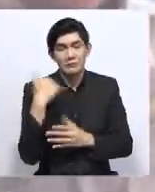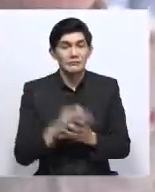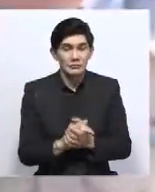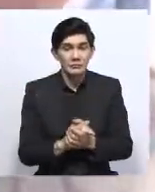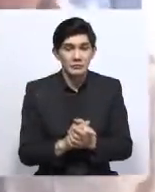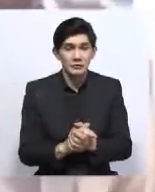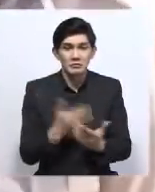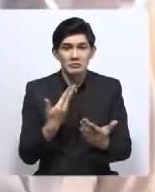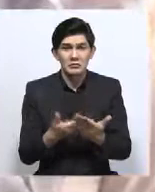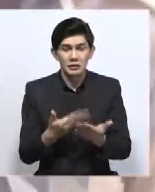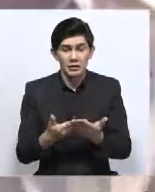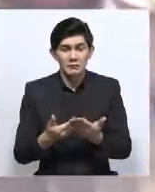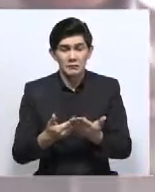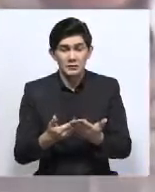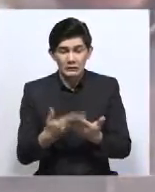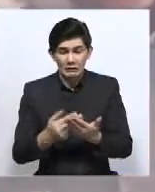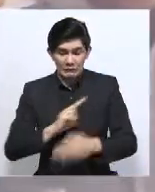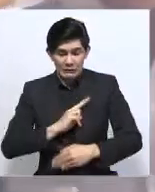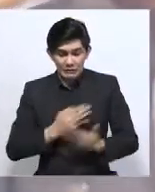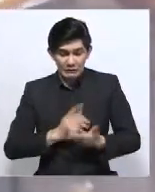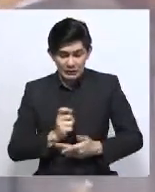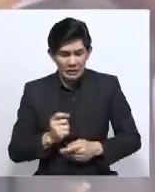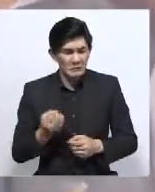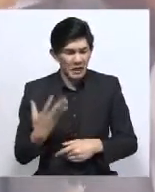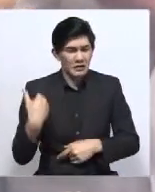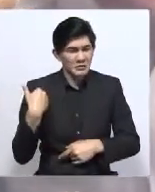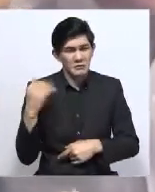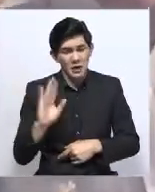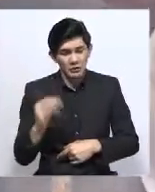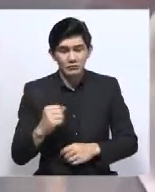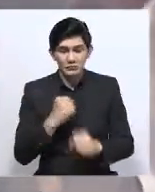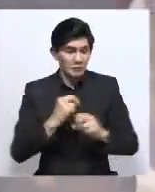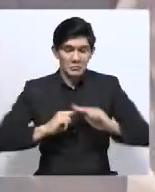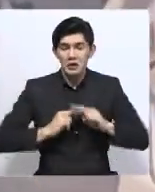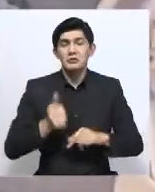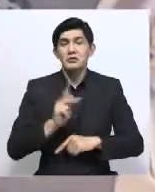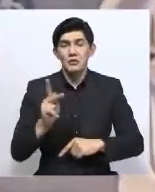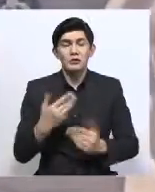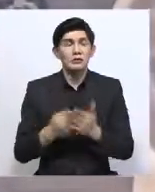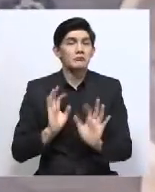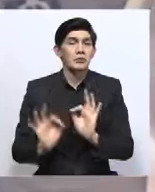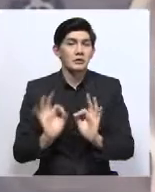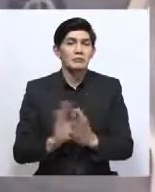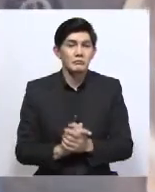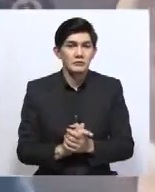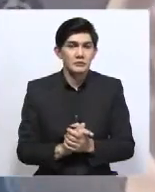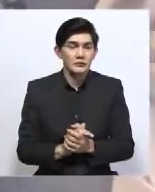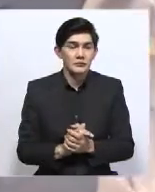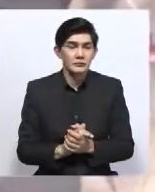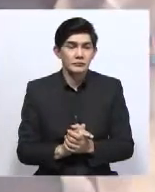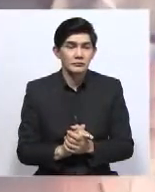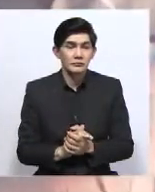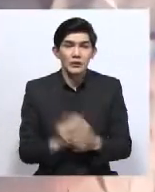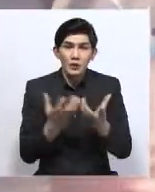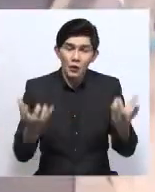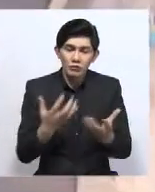ต้นทุนมันถูกกว่าที่จะซื้อเราที่จะไปไงแต่เราอ่ะคุณต้องพัฒนาตัวเองนะพัฒนาเพิ่มนวัตกรรมเพิ่มมูลค่า